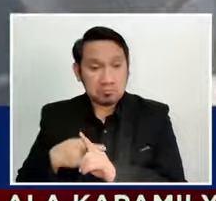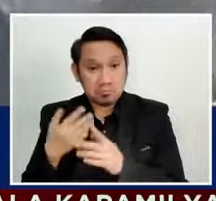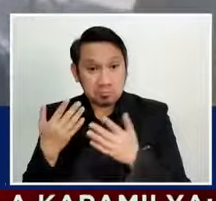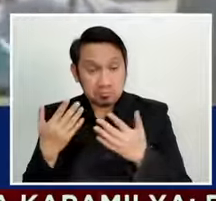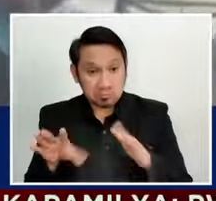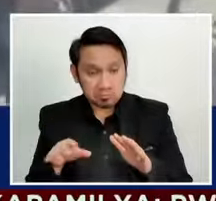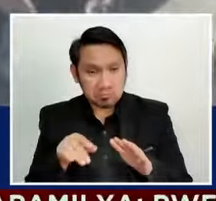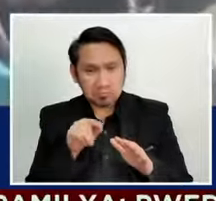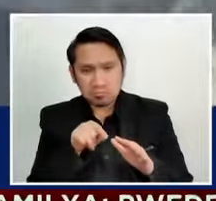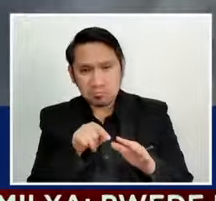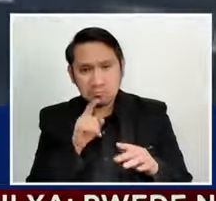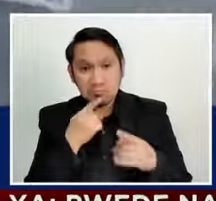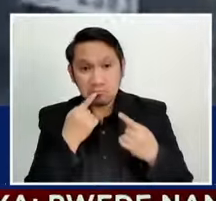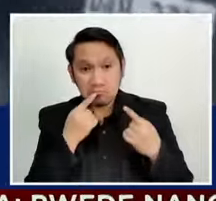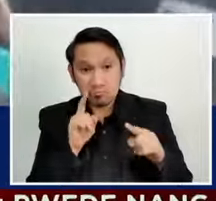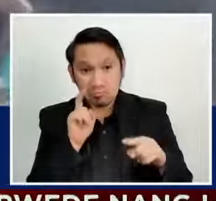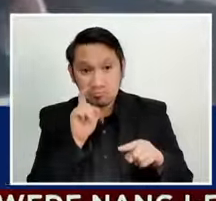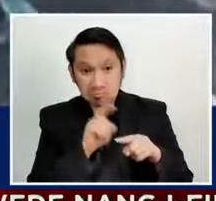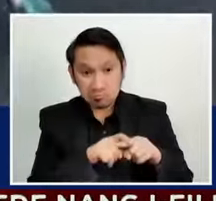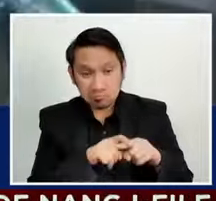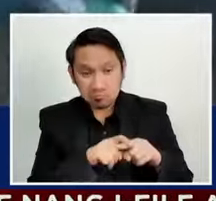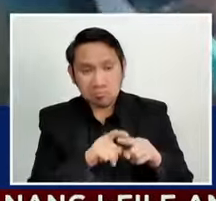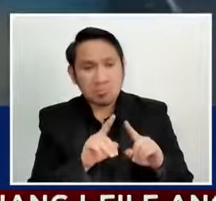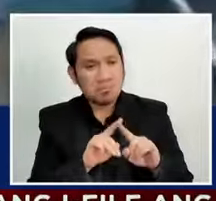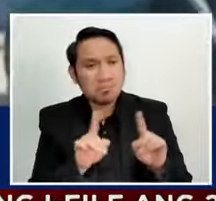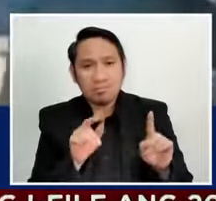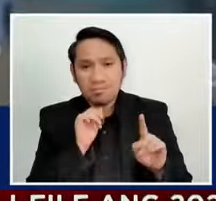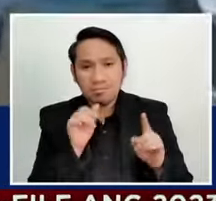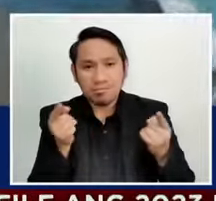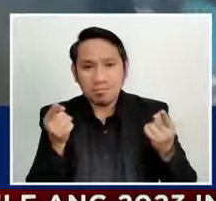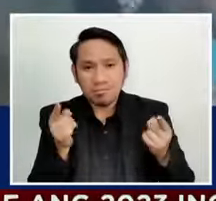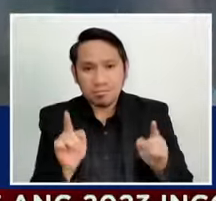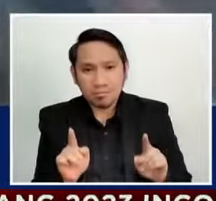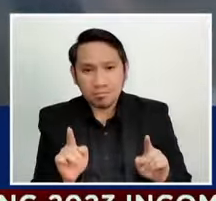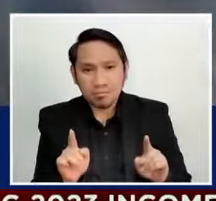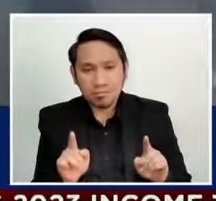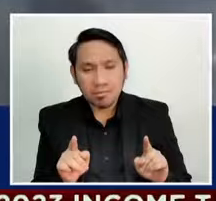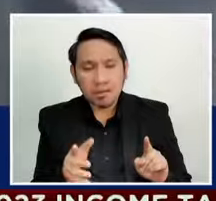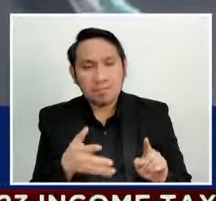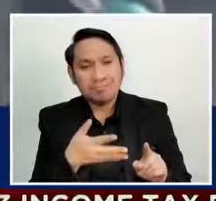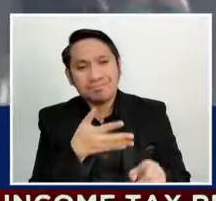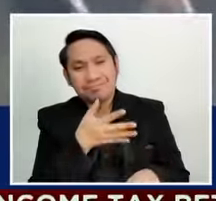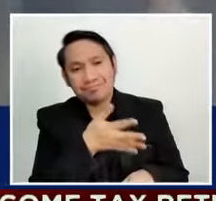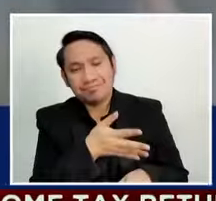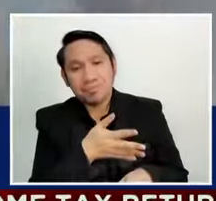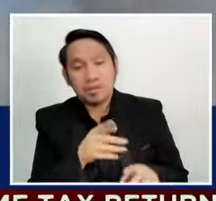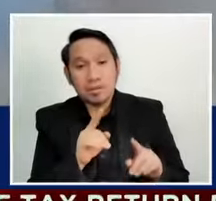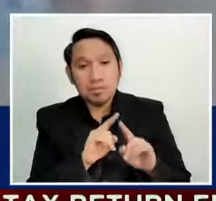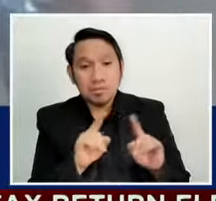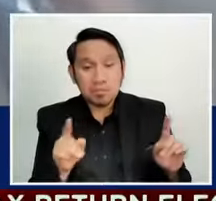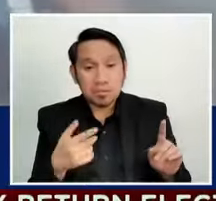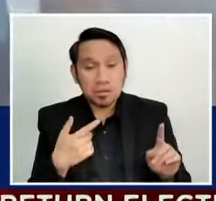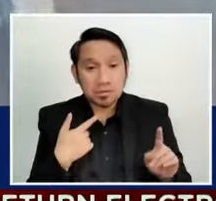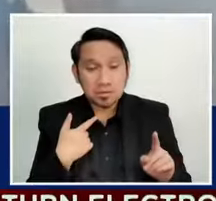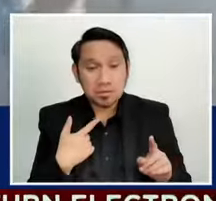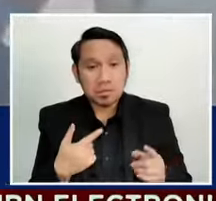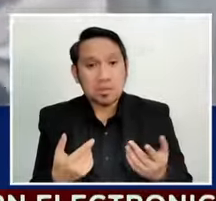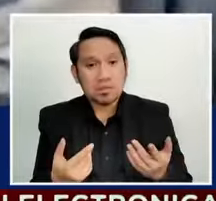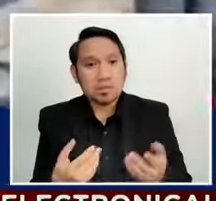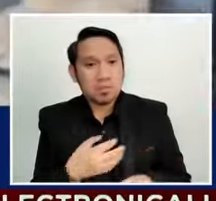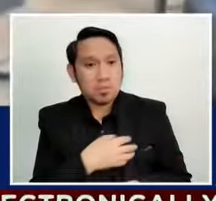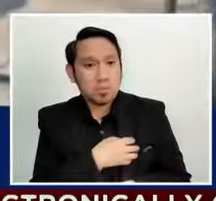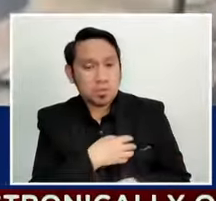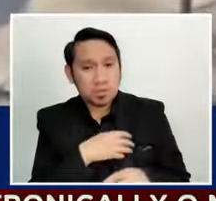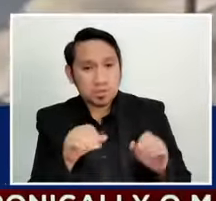rent-a-car business ang kotse. Pero hindi ito natupad na pinalagpas na lang umano niya. Pero nang kumuha siya ng police clearance, nalaman niyang